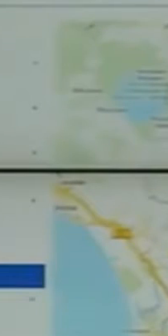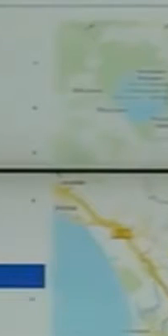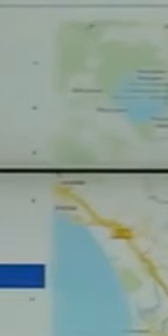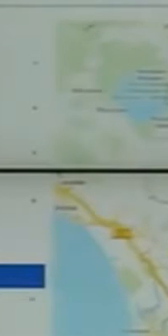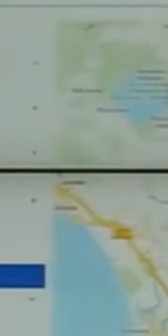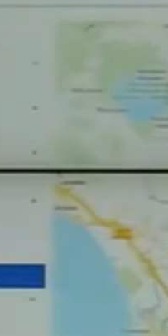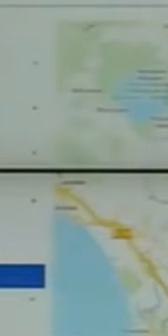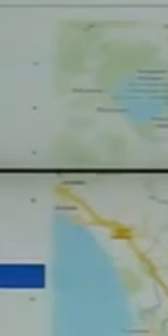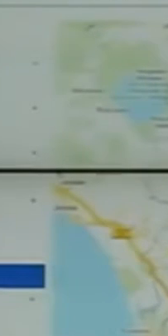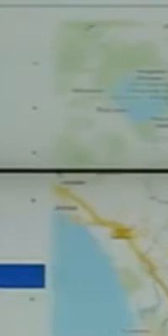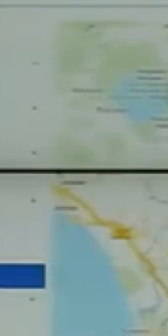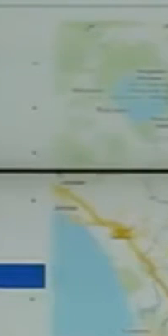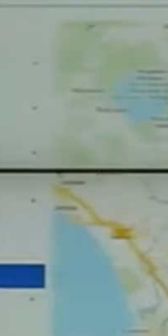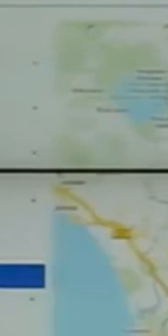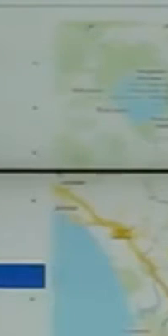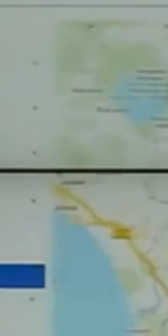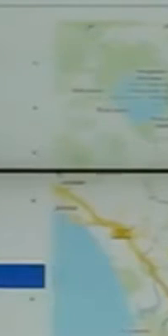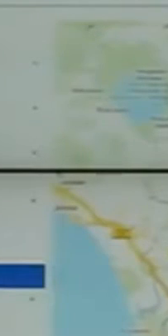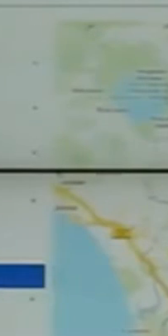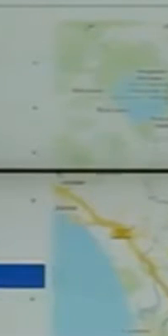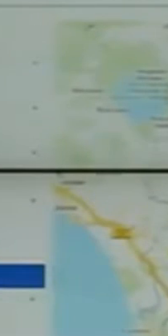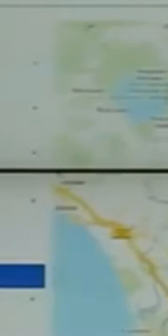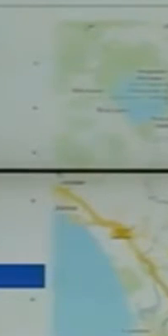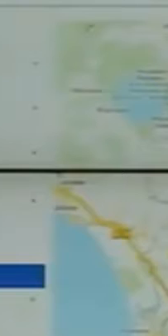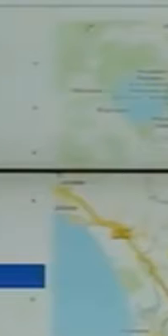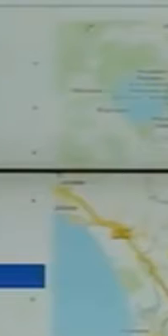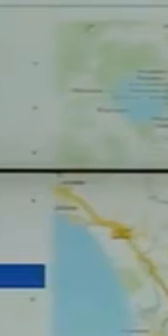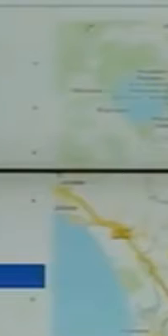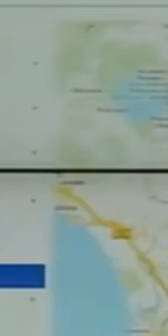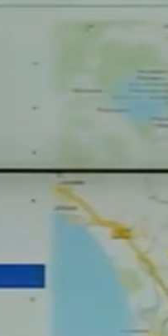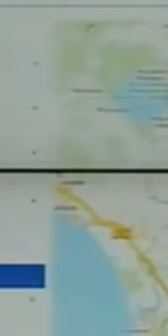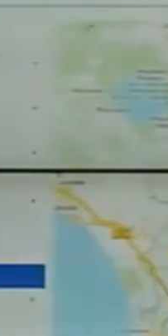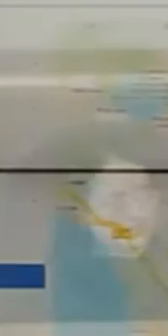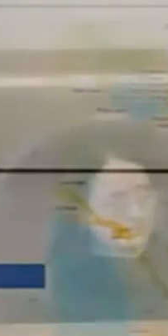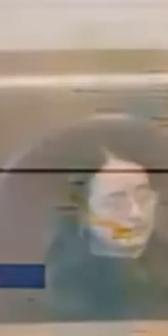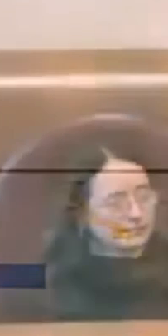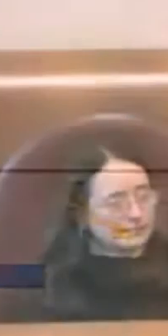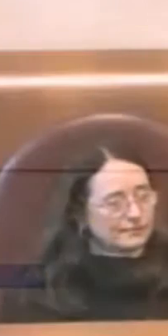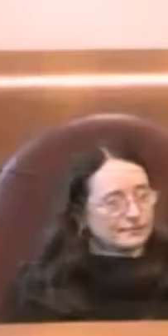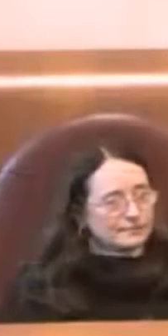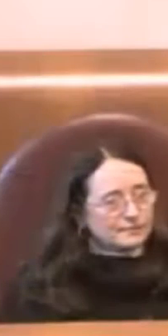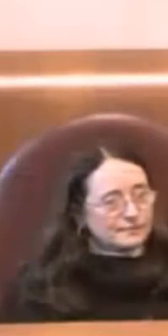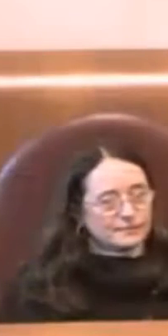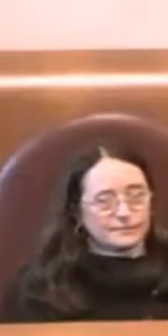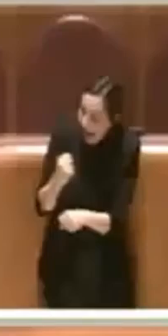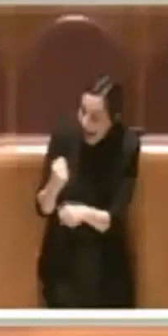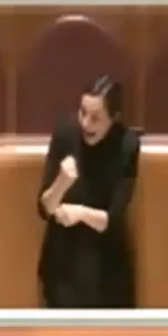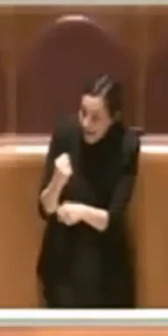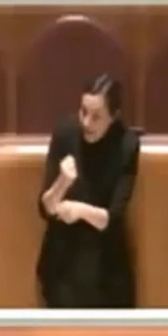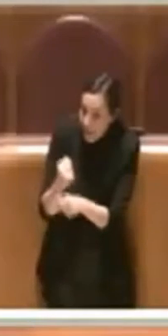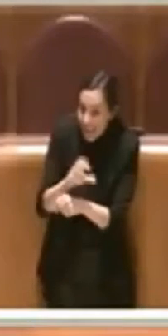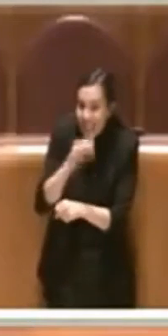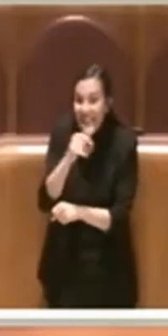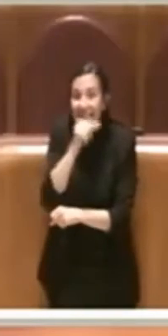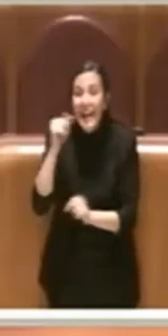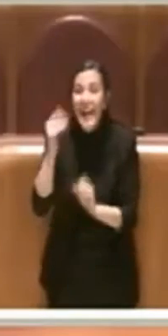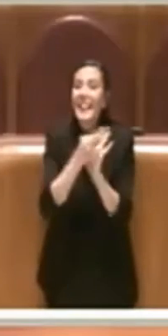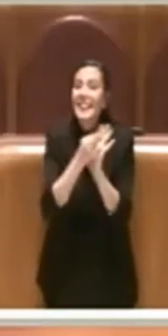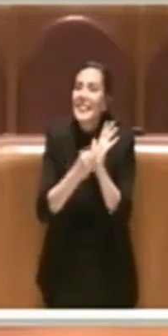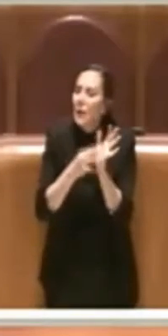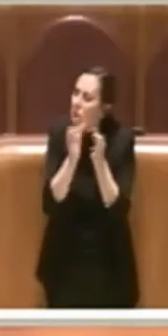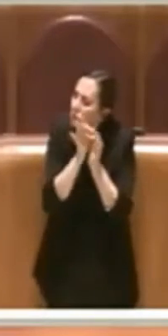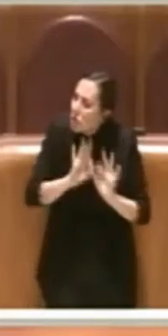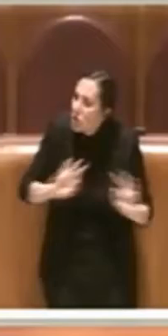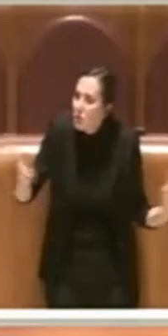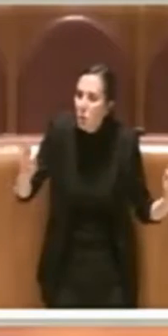morta, lettera morta, ma siamo andati avanti anche nell'ombra, nel silenzio, ma siamo andati avanti. Difatti, se serviranno dei dati, sono ben